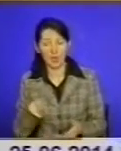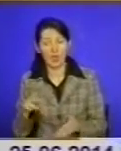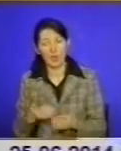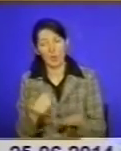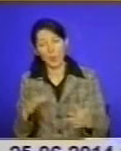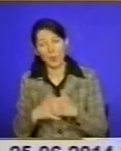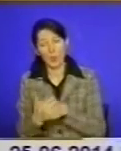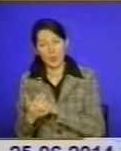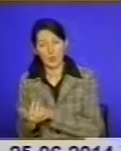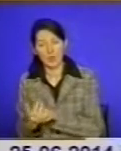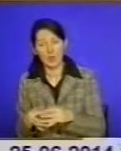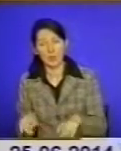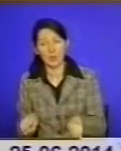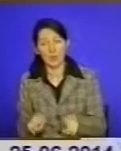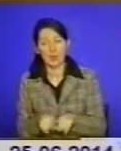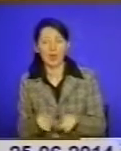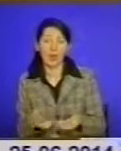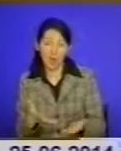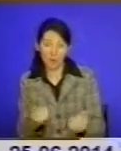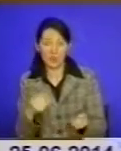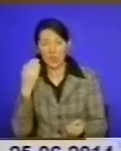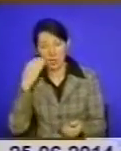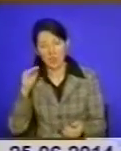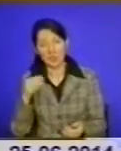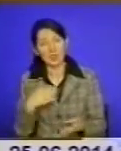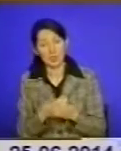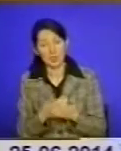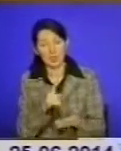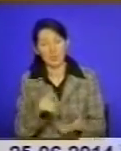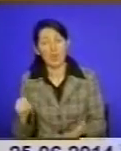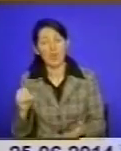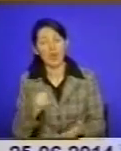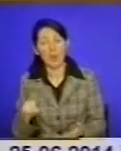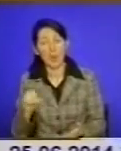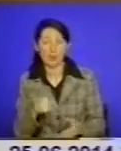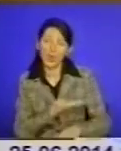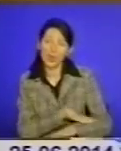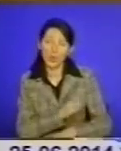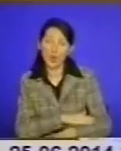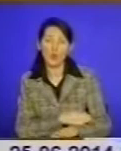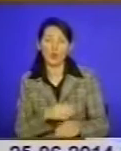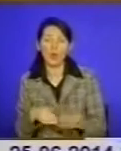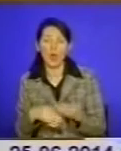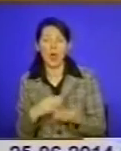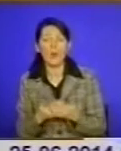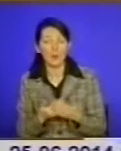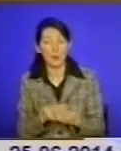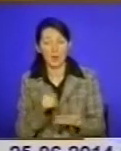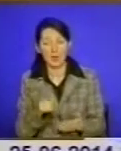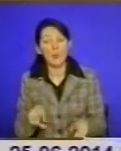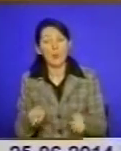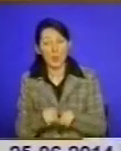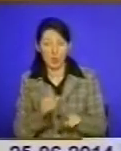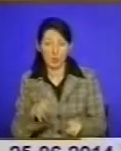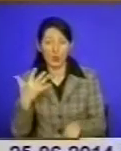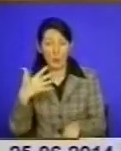шляху, напевно, треба взяти кращі зразки з європейського, напевно, з польського варіанту. Там теж було 50 воєвод,